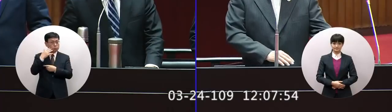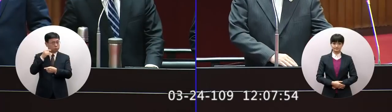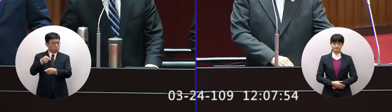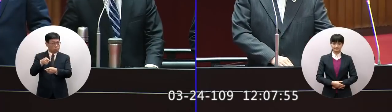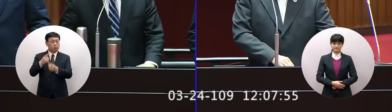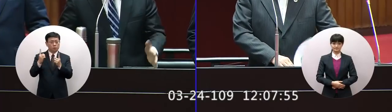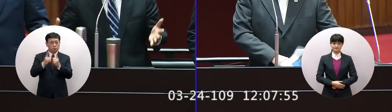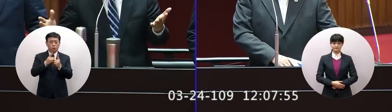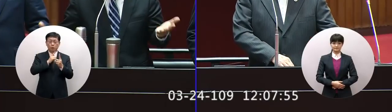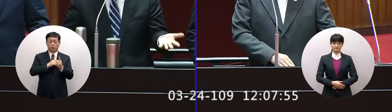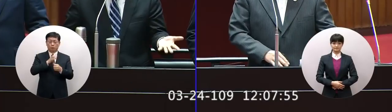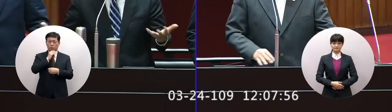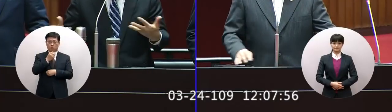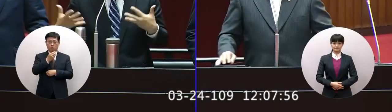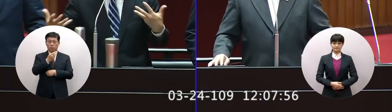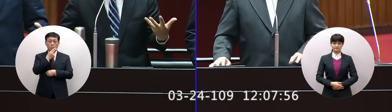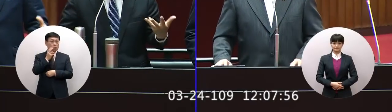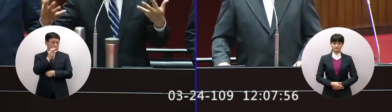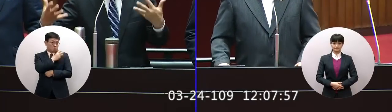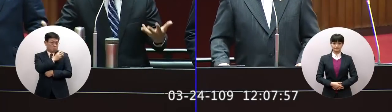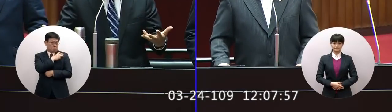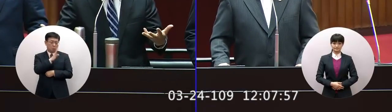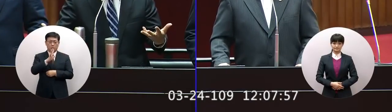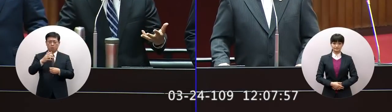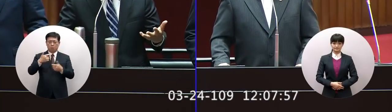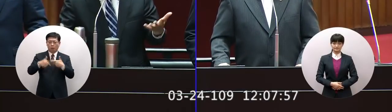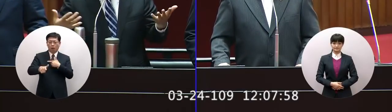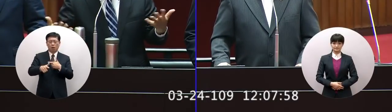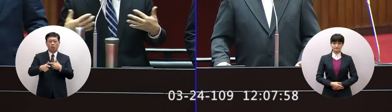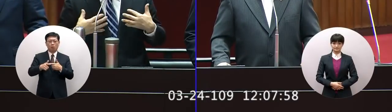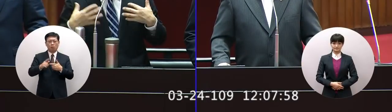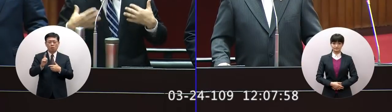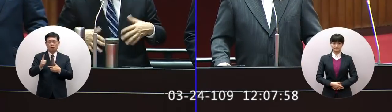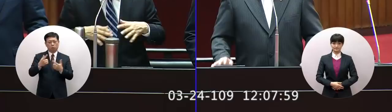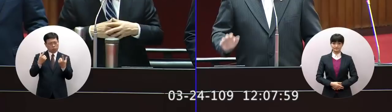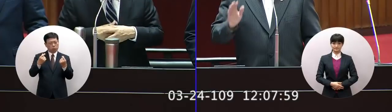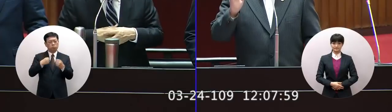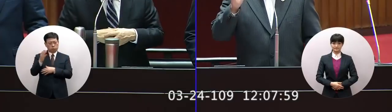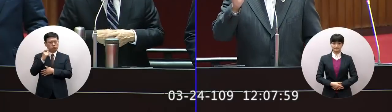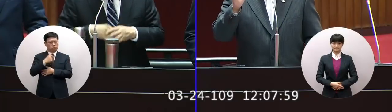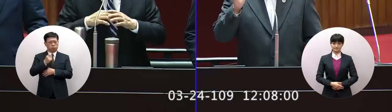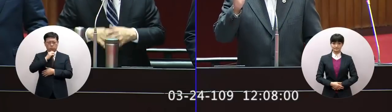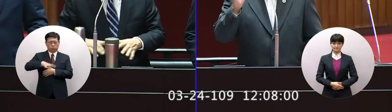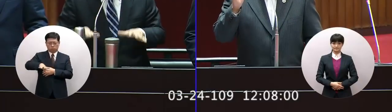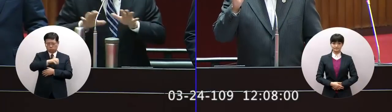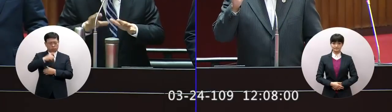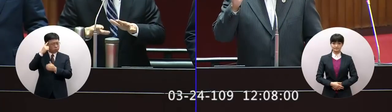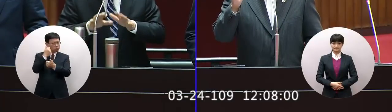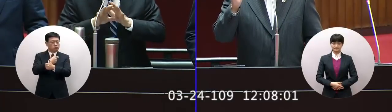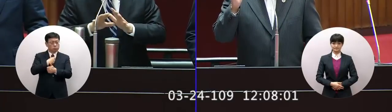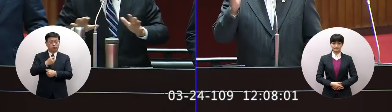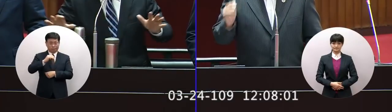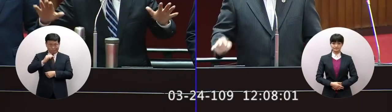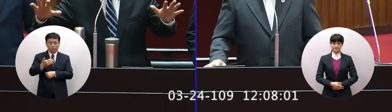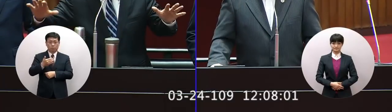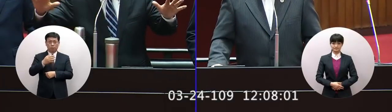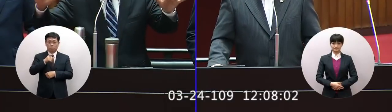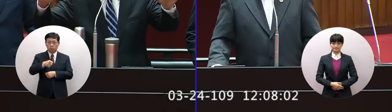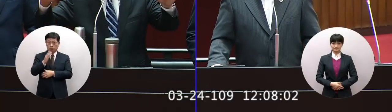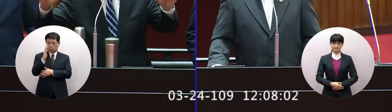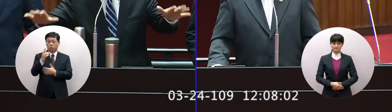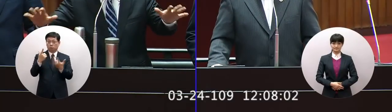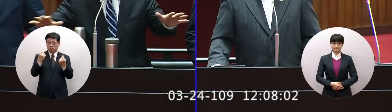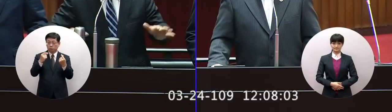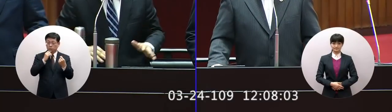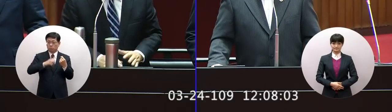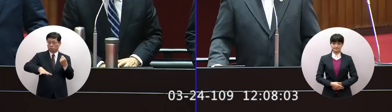面有对上校不公平那种是怎么样啊？当然政府应该全盘考量，不过考量政府